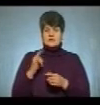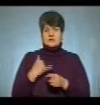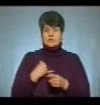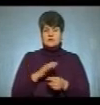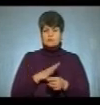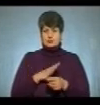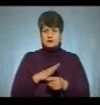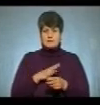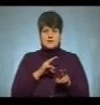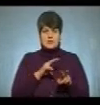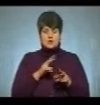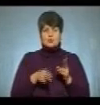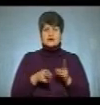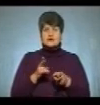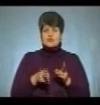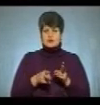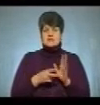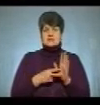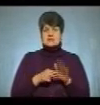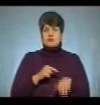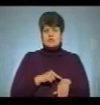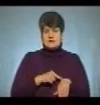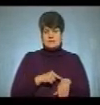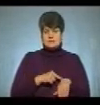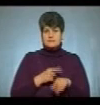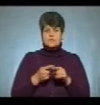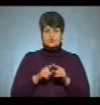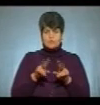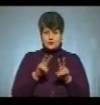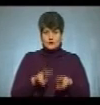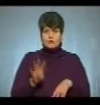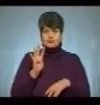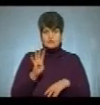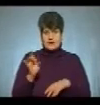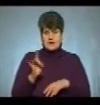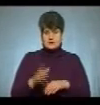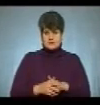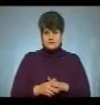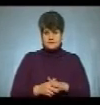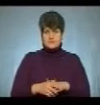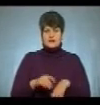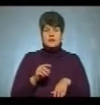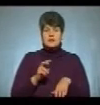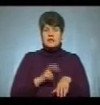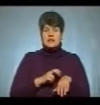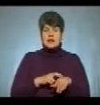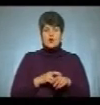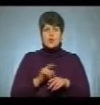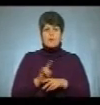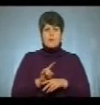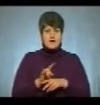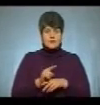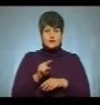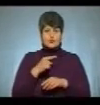під наглядом хірургів 7 годин. При цьому було оглянуто її 4 рази. Лікар обманює далі, тому що він